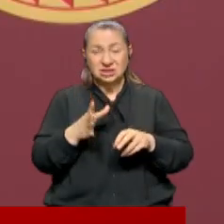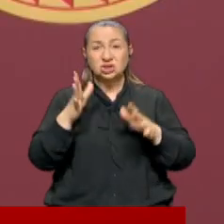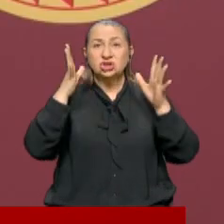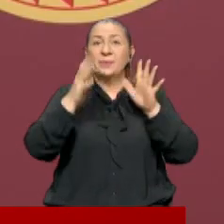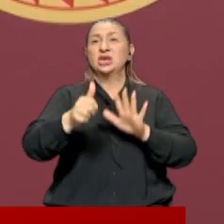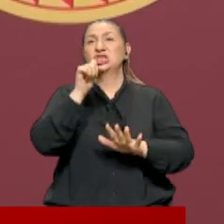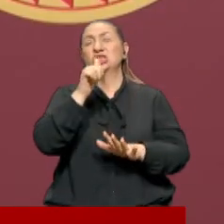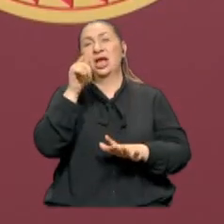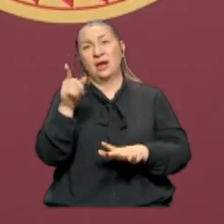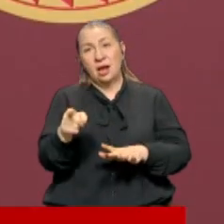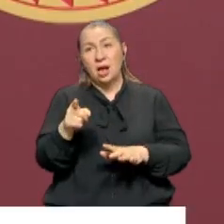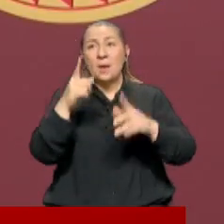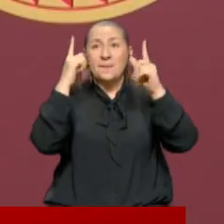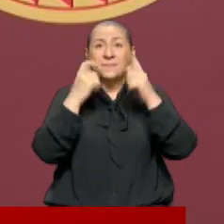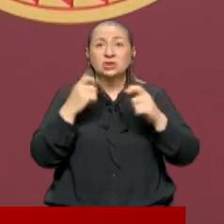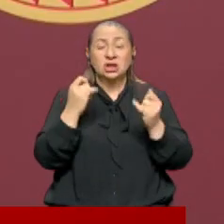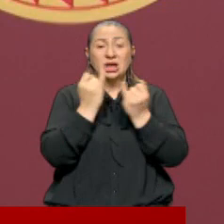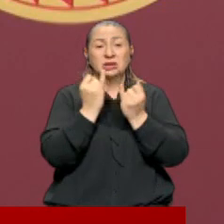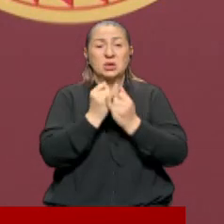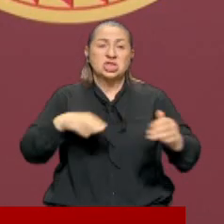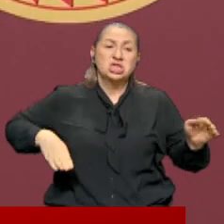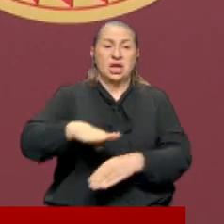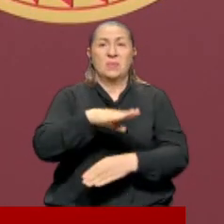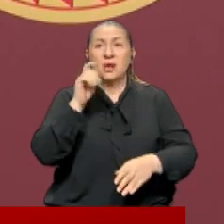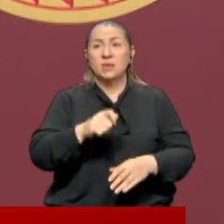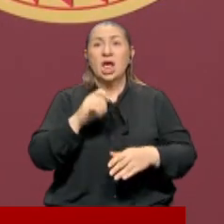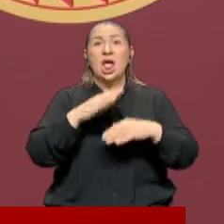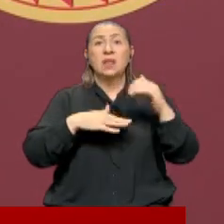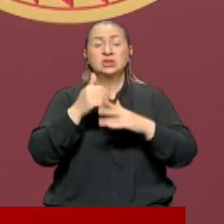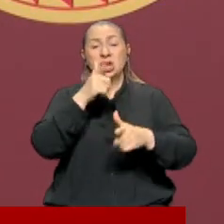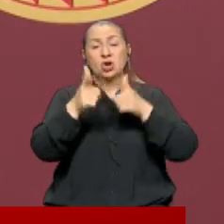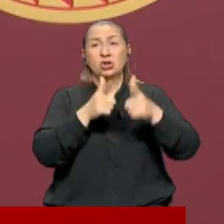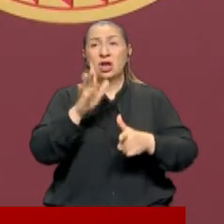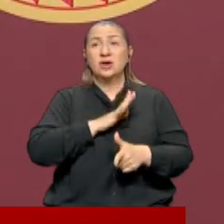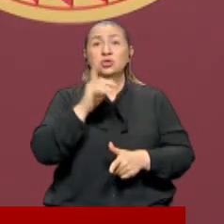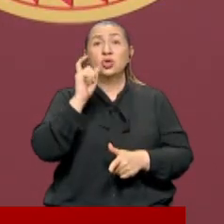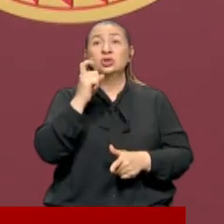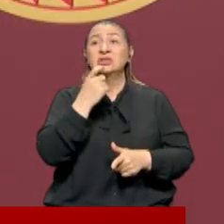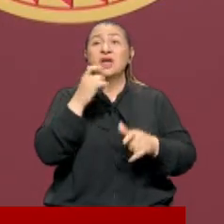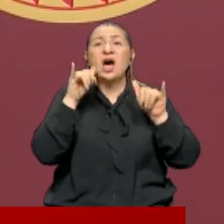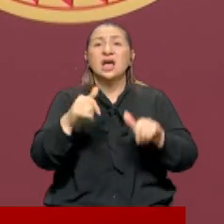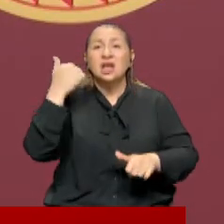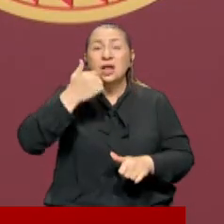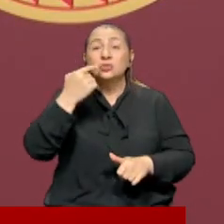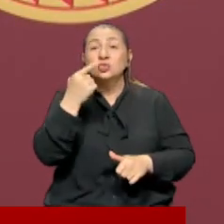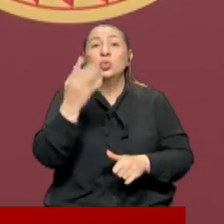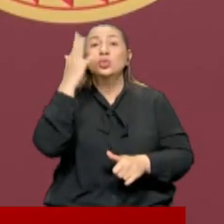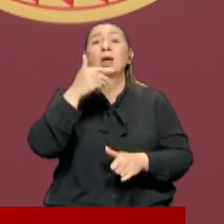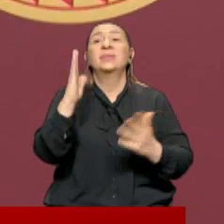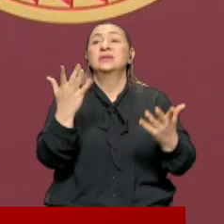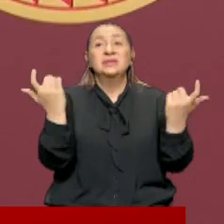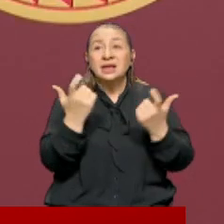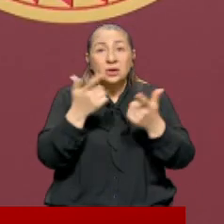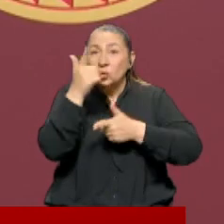camide içki içtiler. Başörtülü bacımıza tekmelediler. Elimizde görüntüler var. 9 yıldır aynı yalanı söylemekten utanmadı.